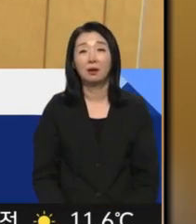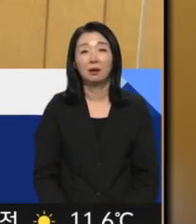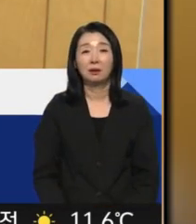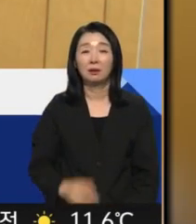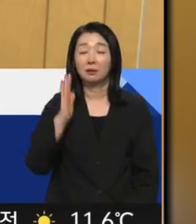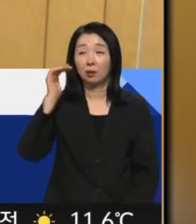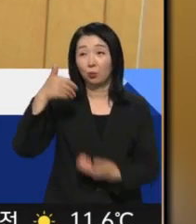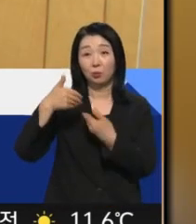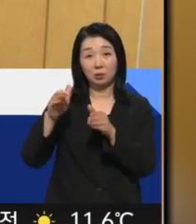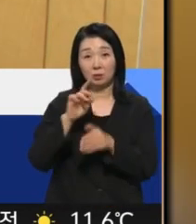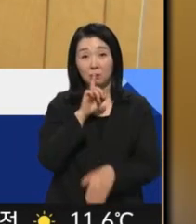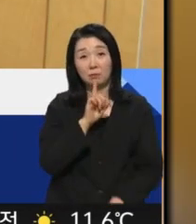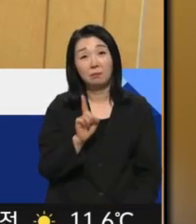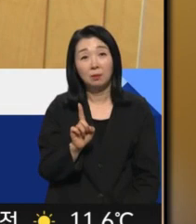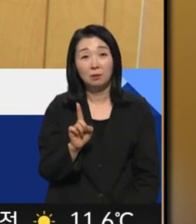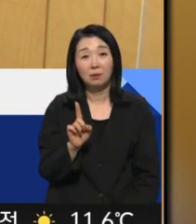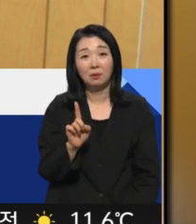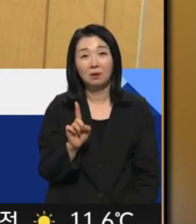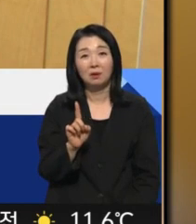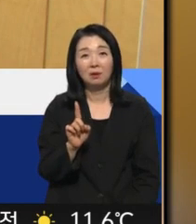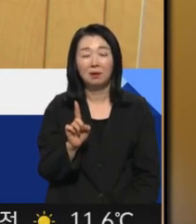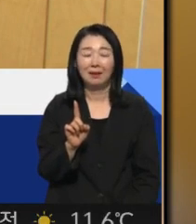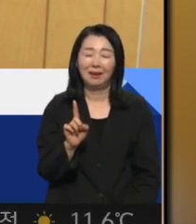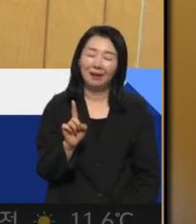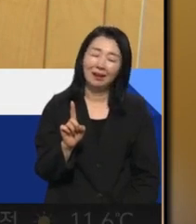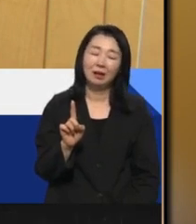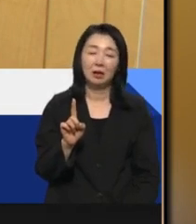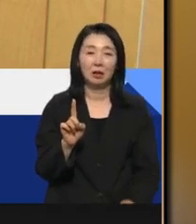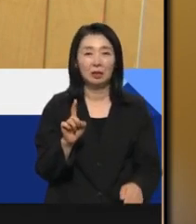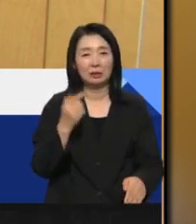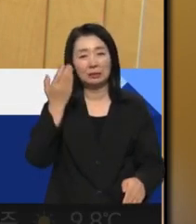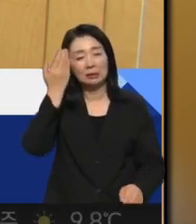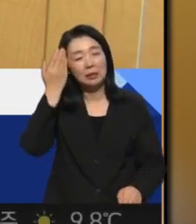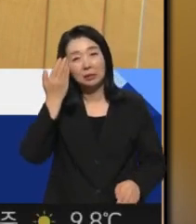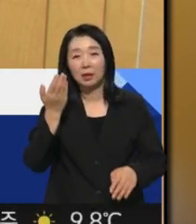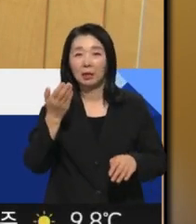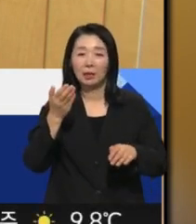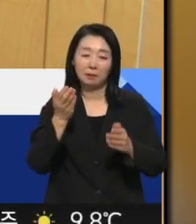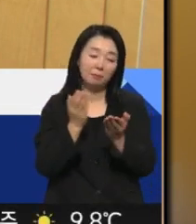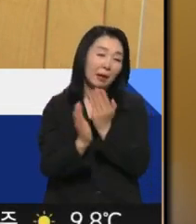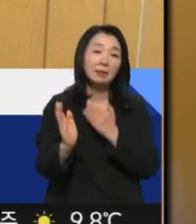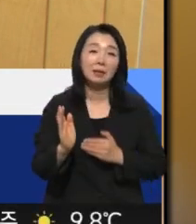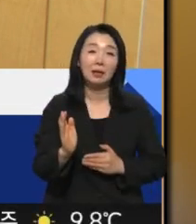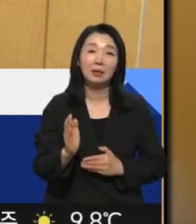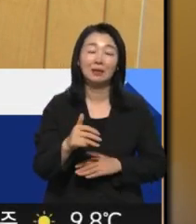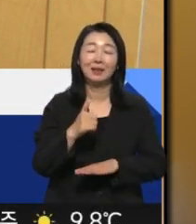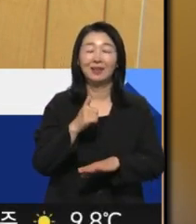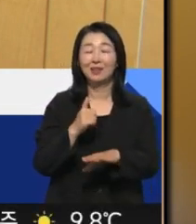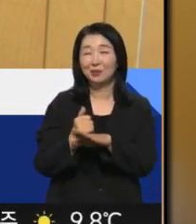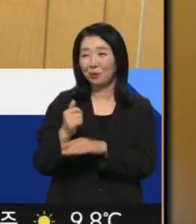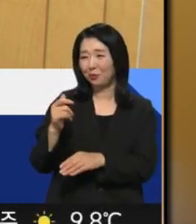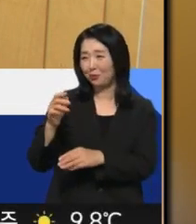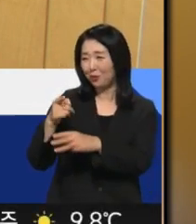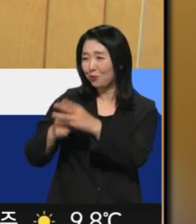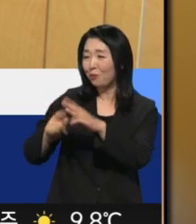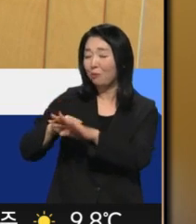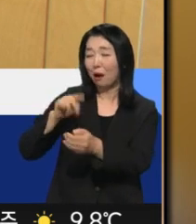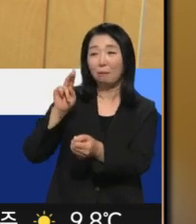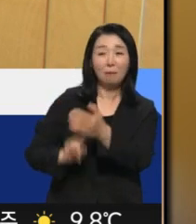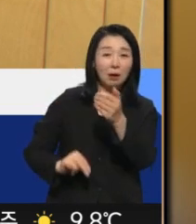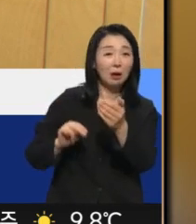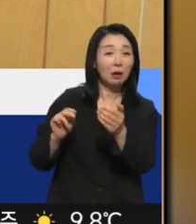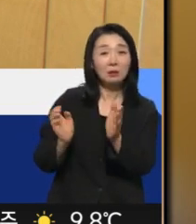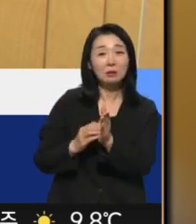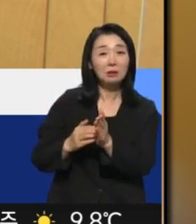대통령실에서 좀 불공정하게, 왜냐하면 윤심을 판 후보가 있는데 거기에 대해서는 아무런 경고를